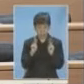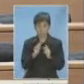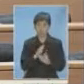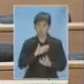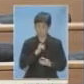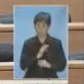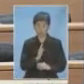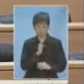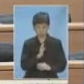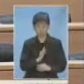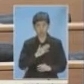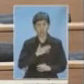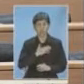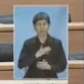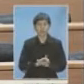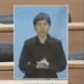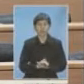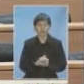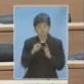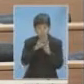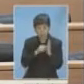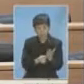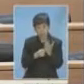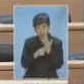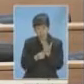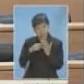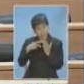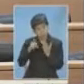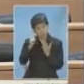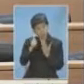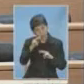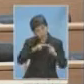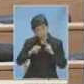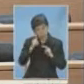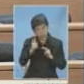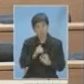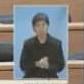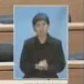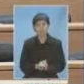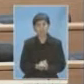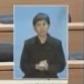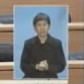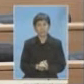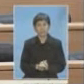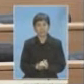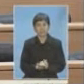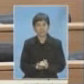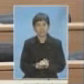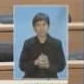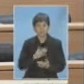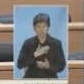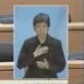าผมทำหน้าที่อย่างยุติธรรมและข้อมูลที่ท่านให้มาก็เป็นนะครับที่จะได้พิจารณากันต่อไปผมเรียนต่อท่านประธานต่อไปนะ